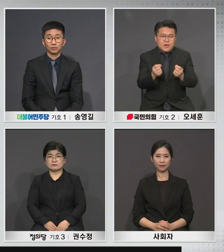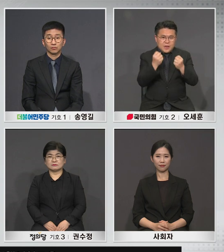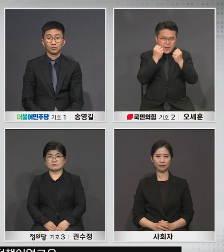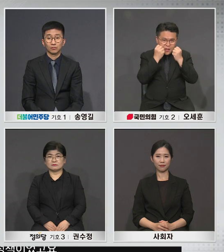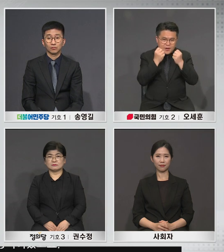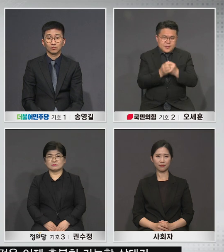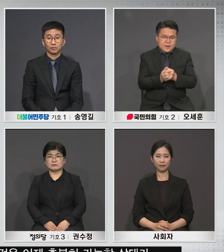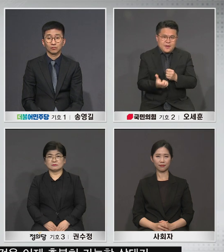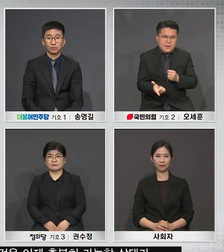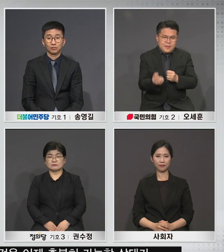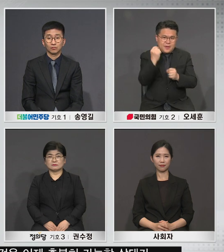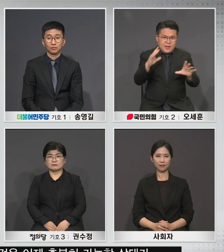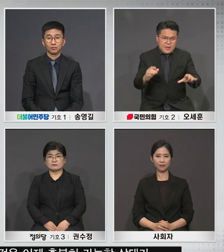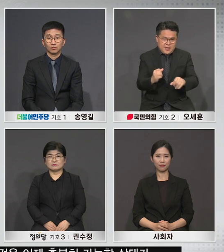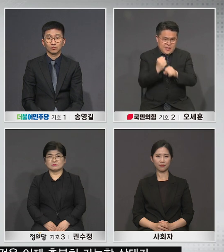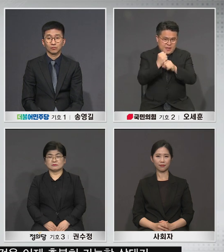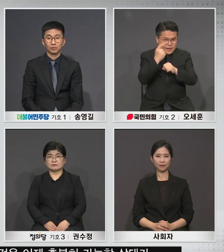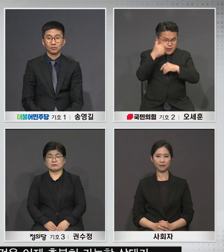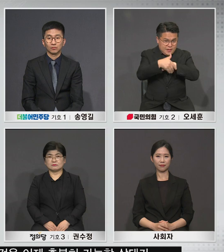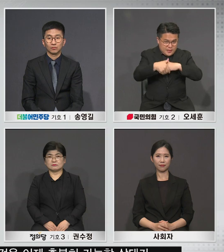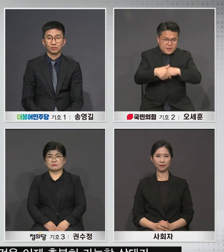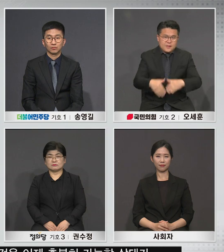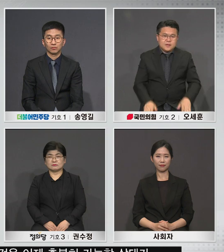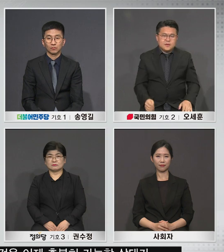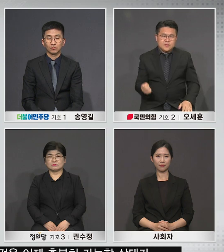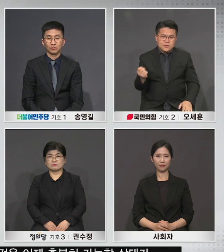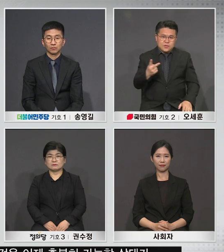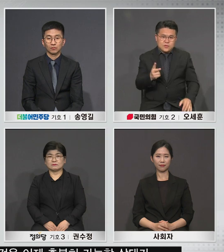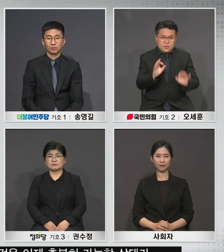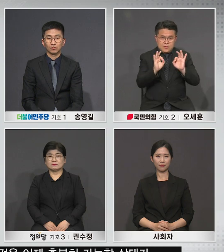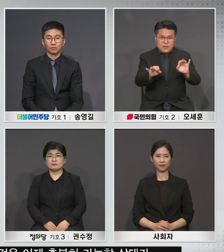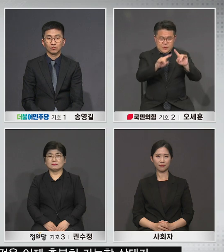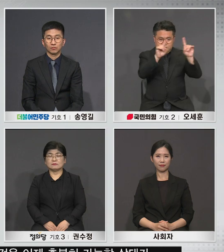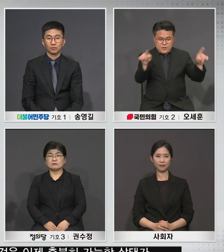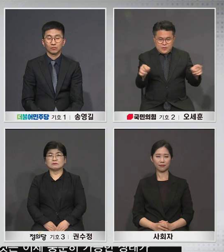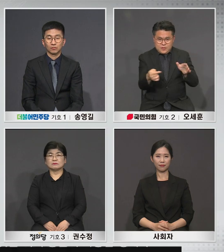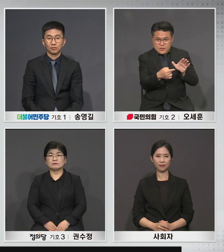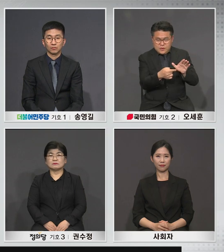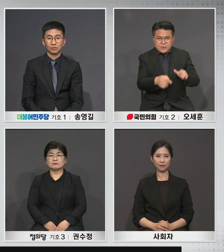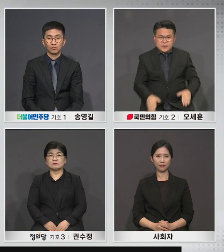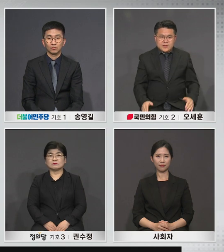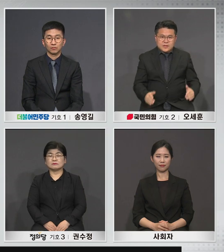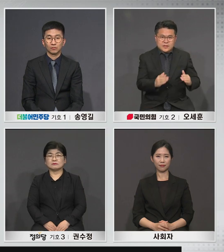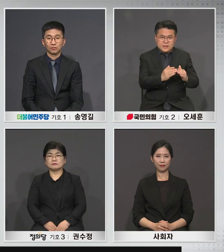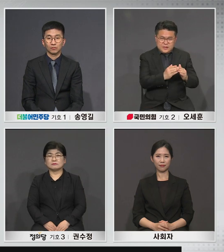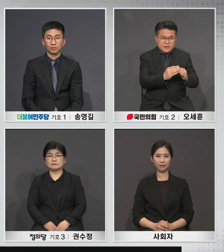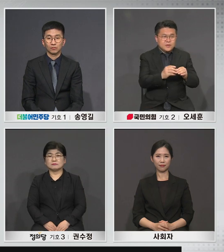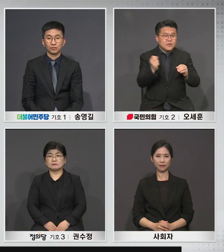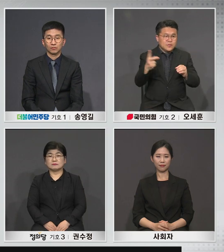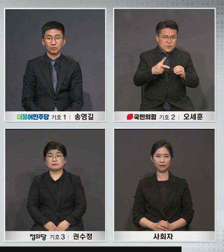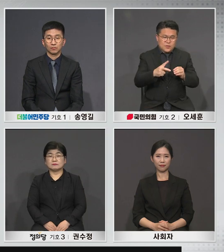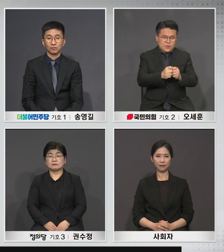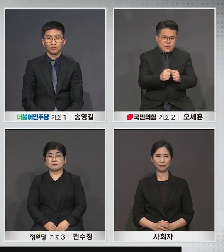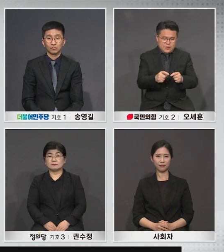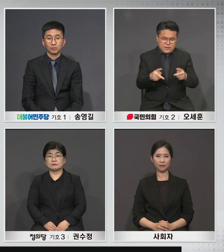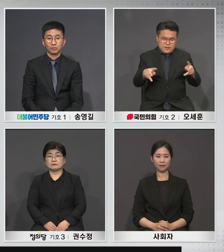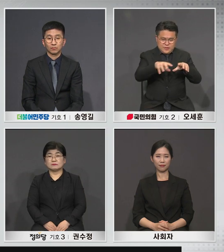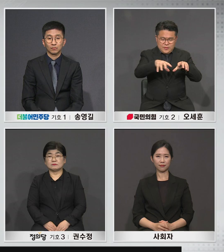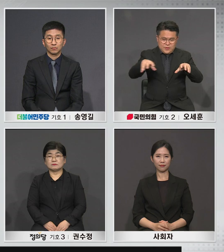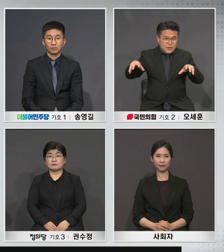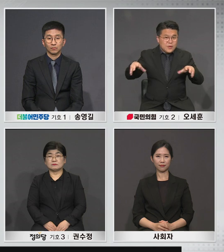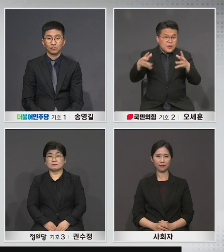통합 기획이었습니다. 아울러서 여기에 보시는 것처럼 단독주택, 다가구, 다세대주택이 밀집한 지역의 경우에는